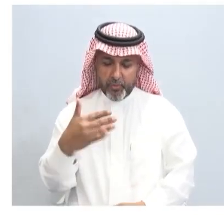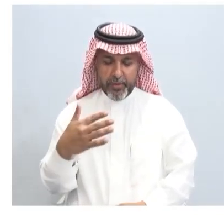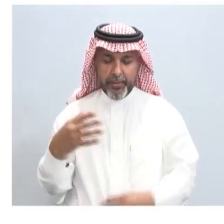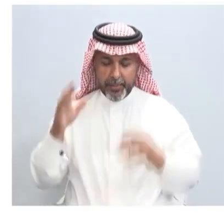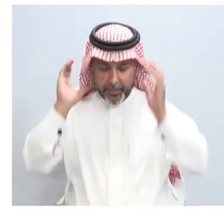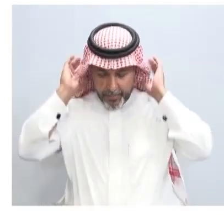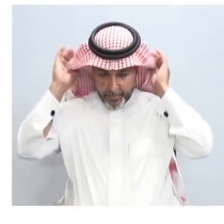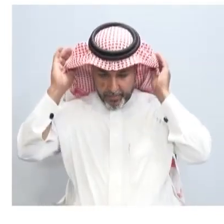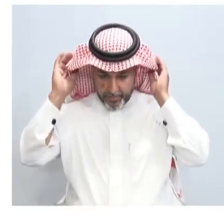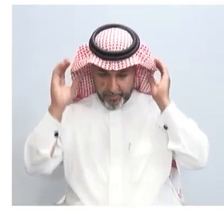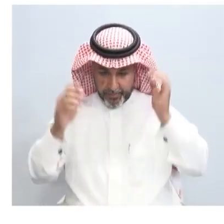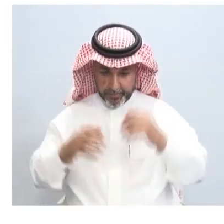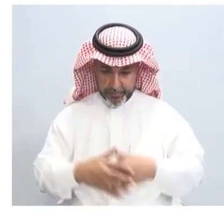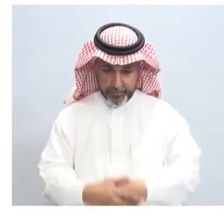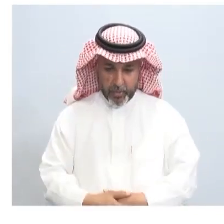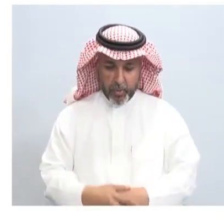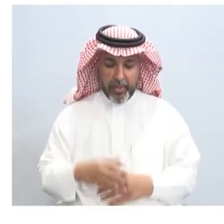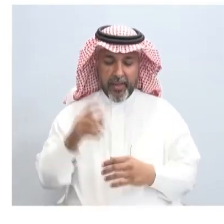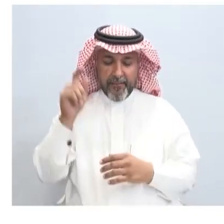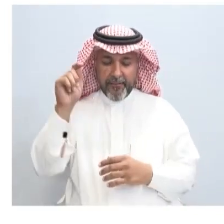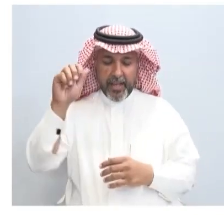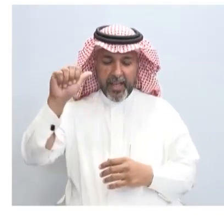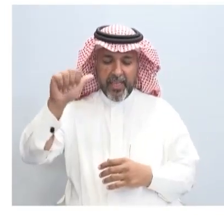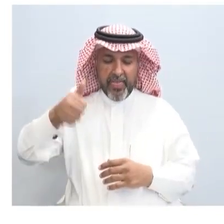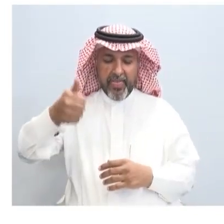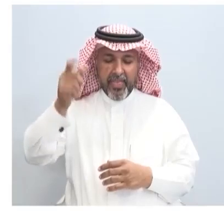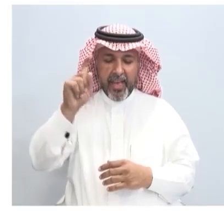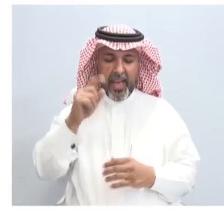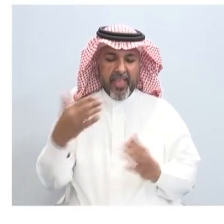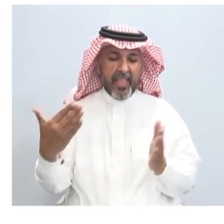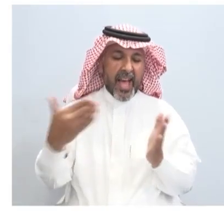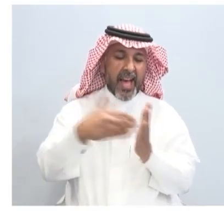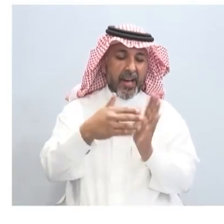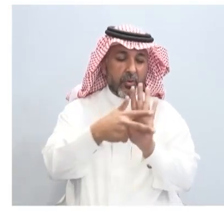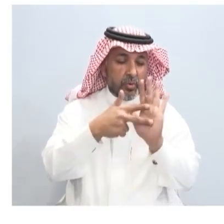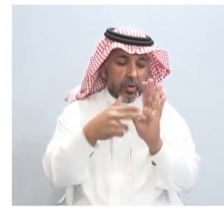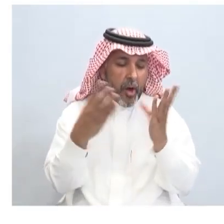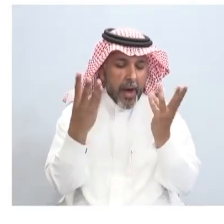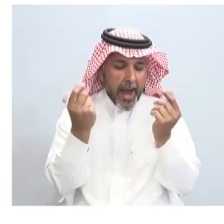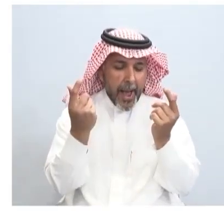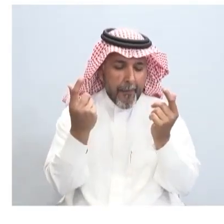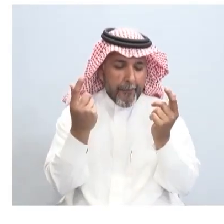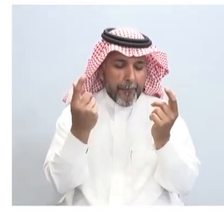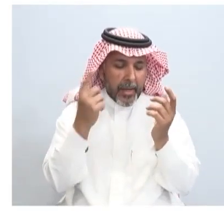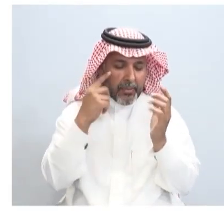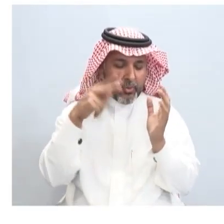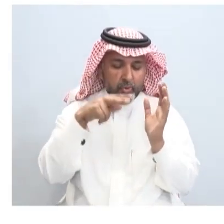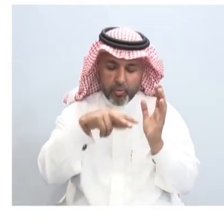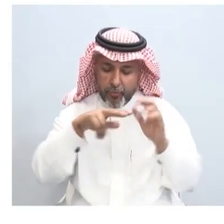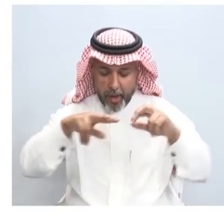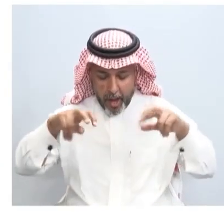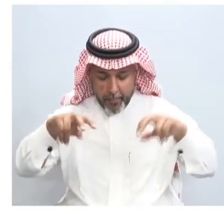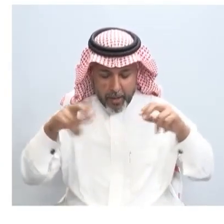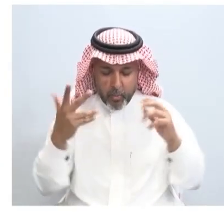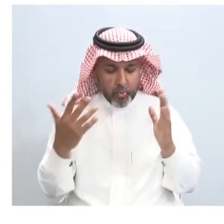النواتج الممكنه فضاء العينه هو جميع النواتج الممكنه لتجربه ما فانا اريد اني اعرف هذه